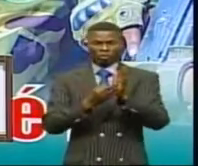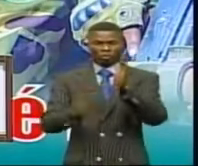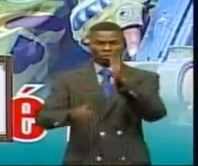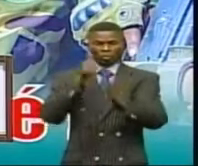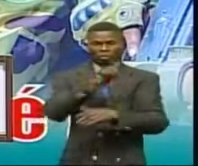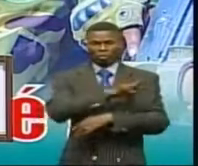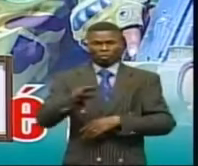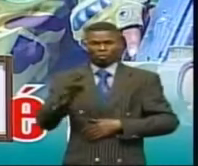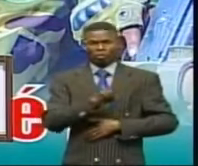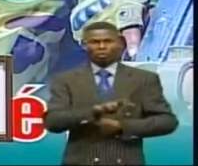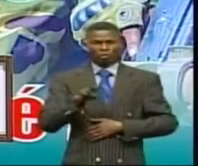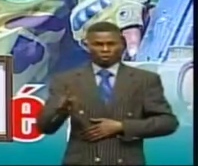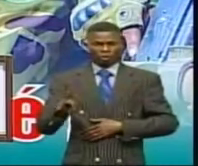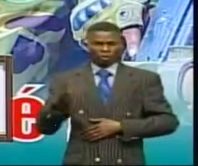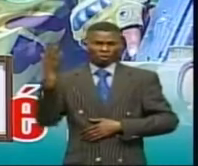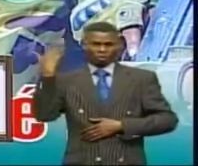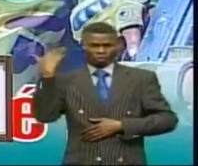novembre 2022.